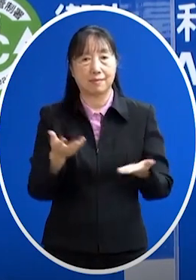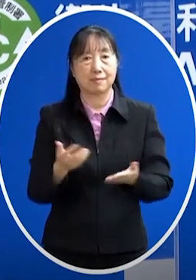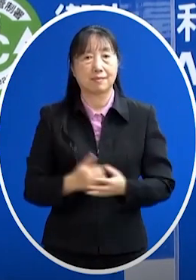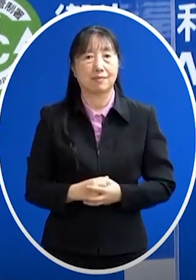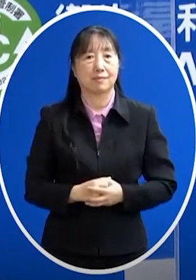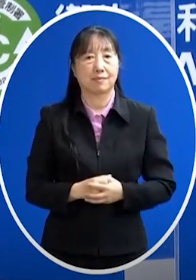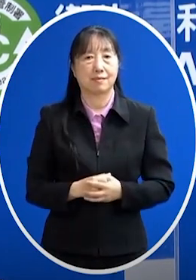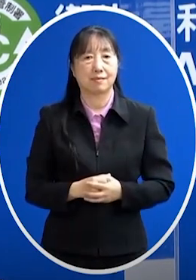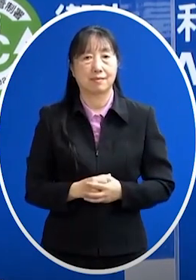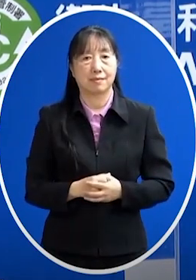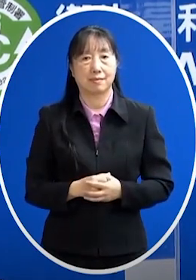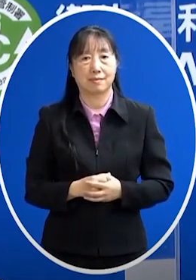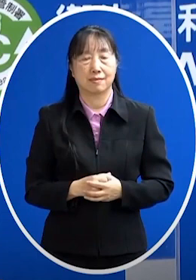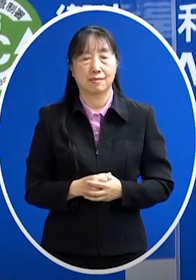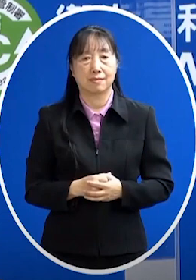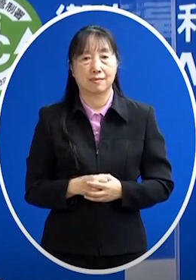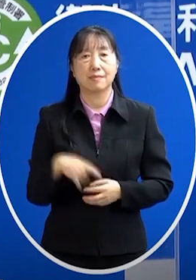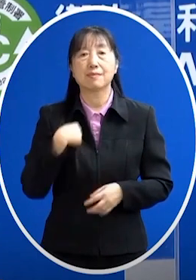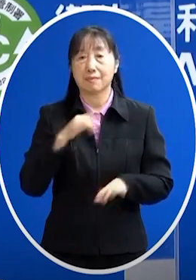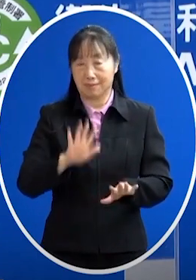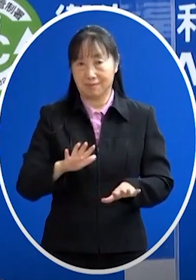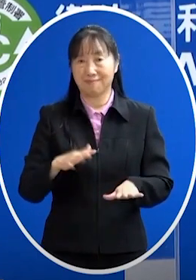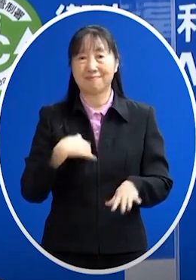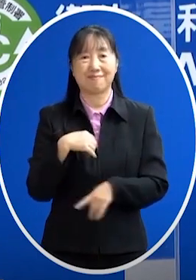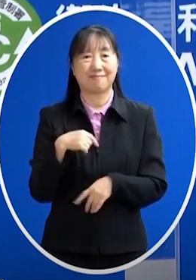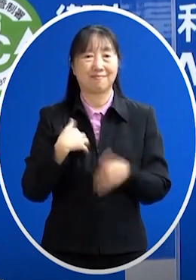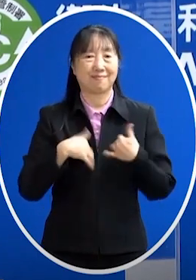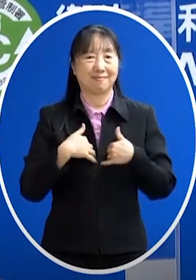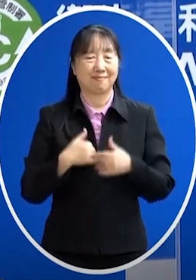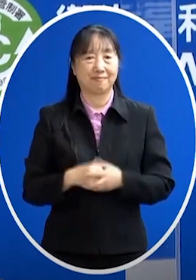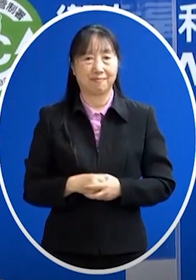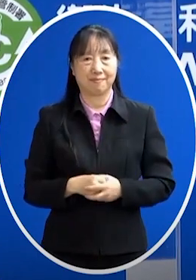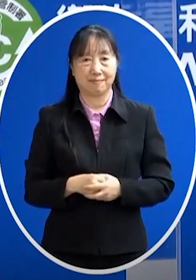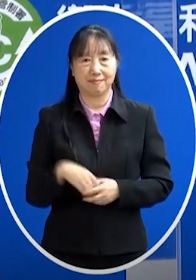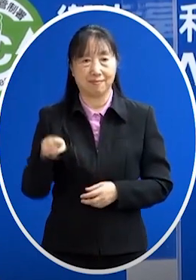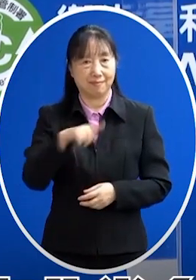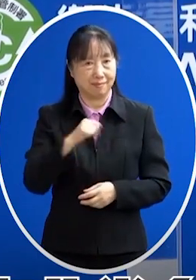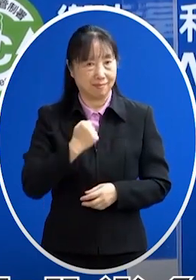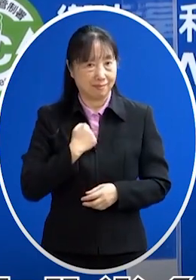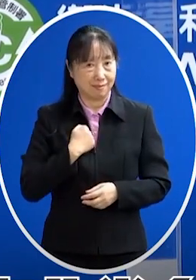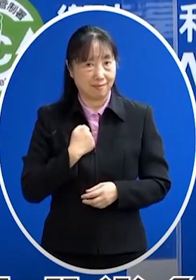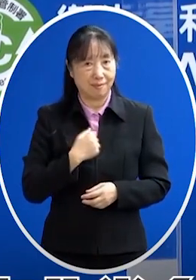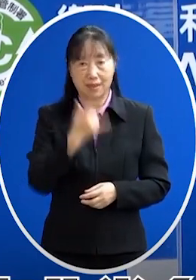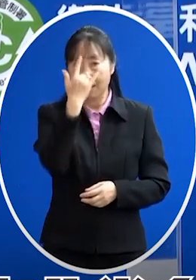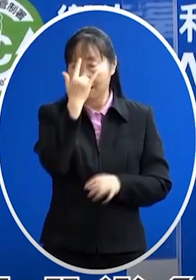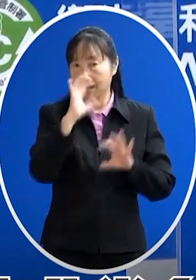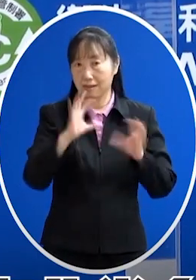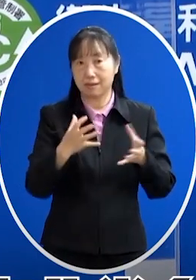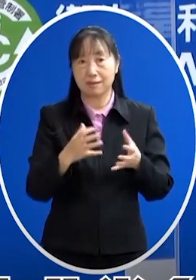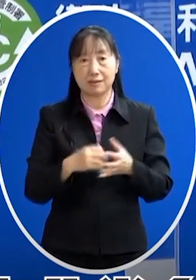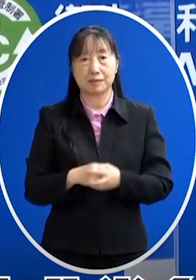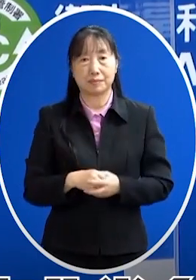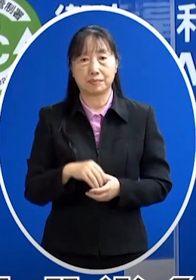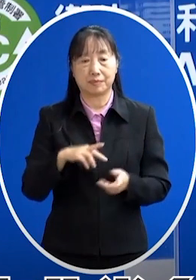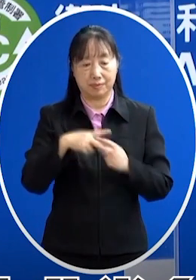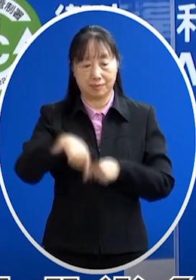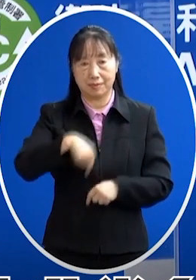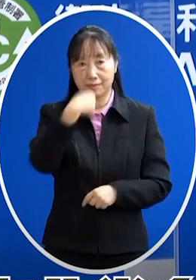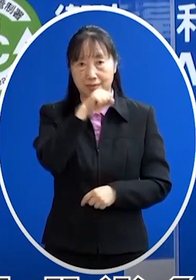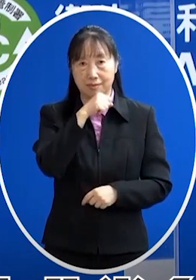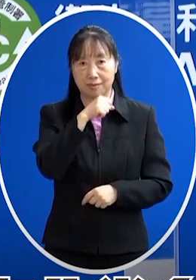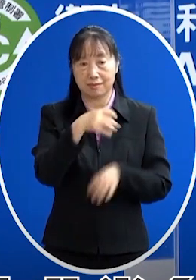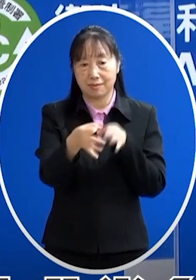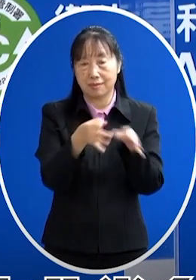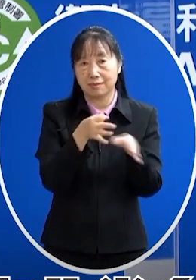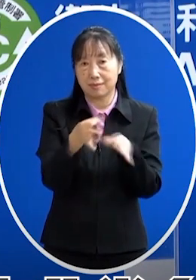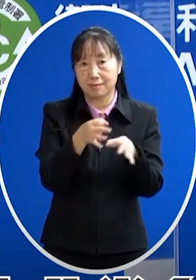哈。那我们当然是欢迎了哈，我们也知道说，其实以德国哈，德国一直是跟台湾哈在